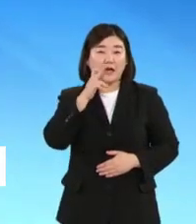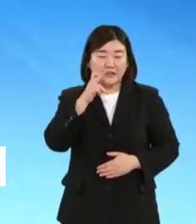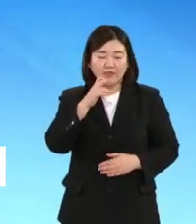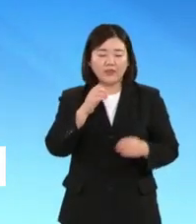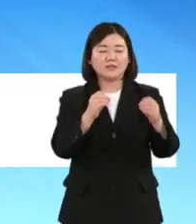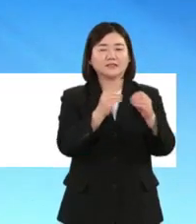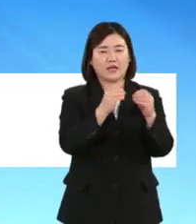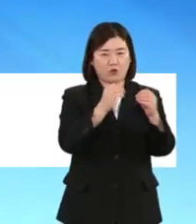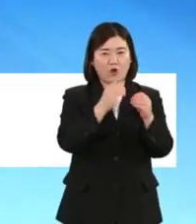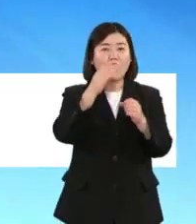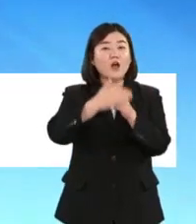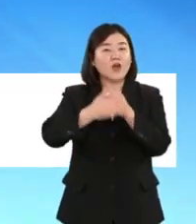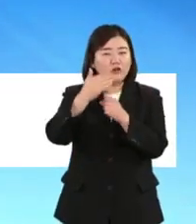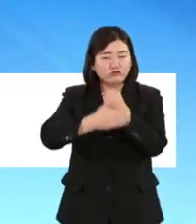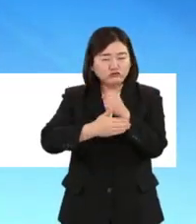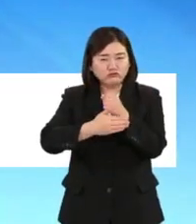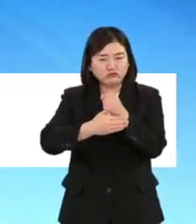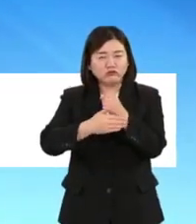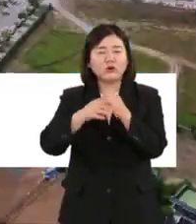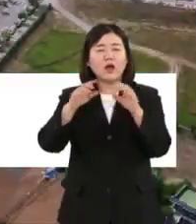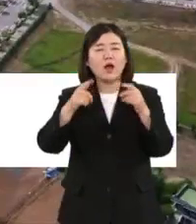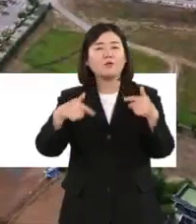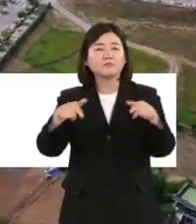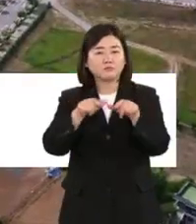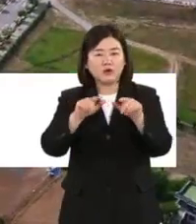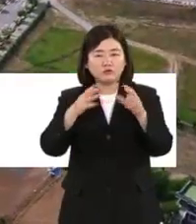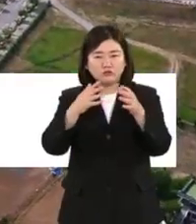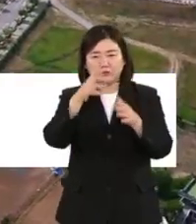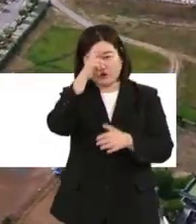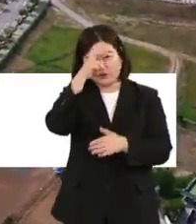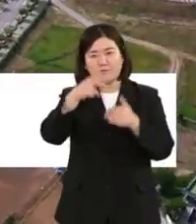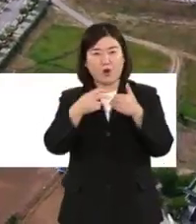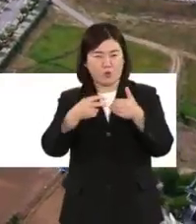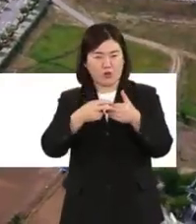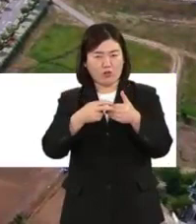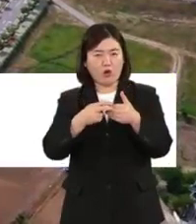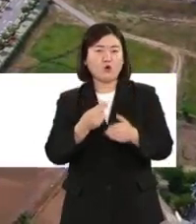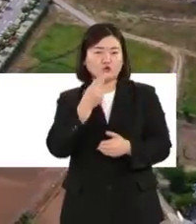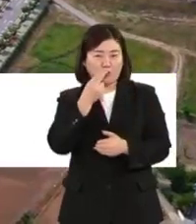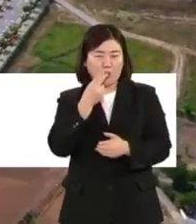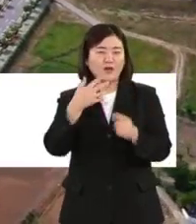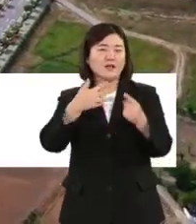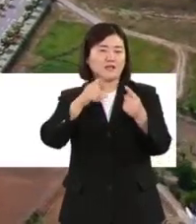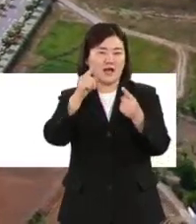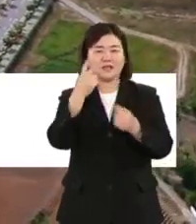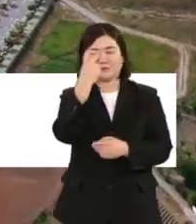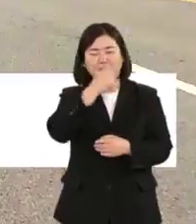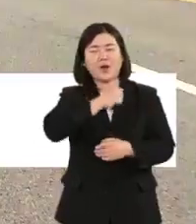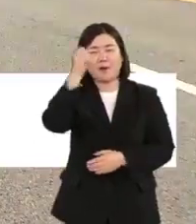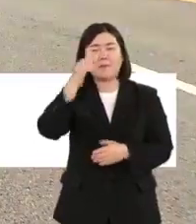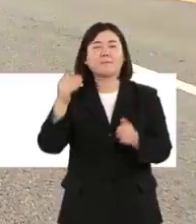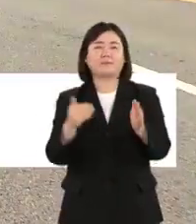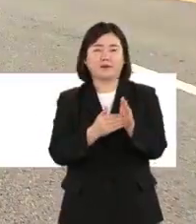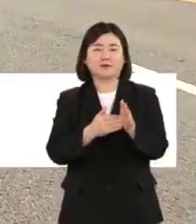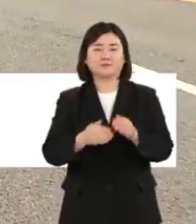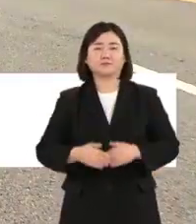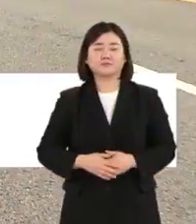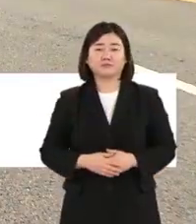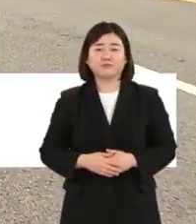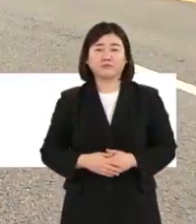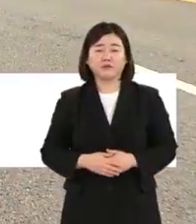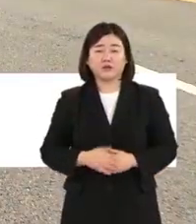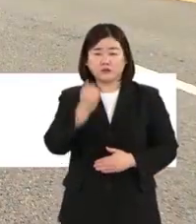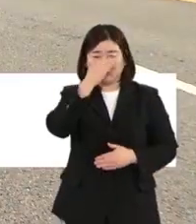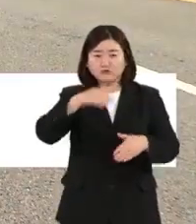아산시가 경남 창원시 대구 달성군과 함께 국립경찰병원 분원 후보제 1차 심사를 통과했습니다